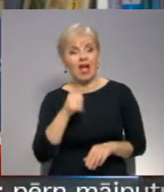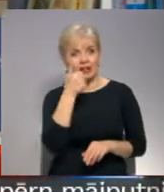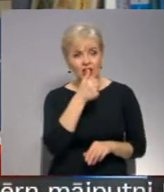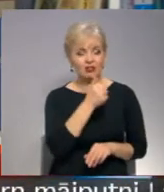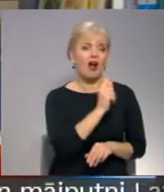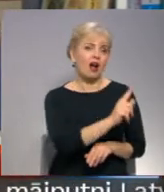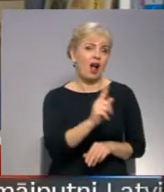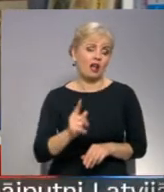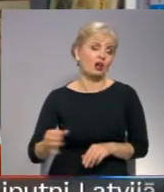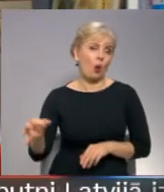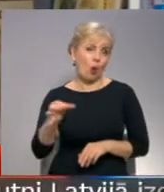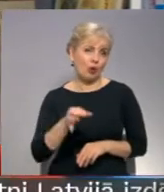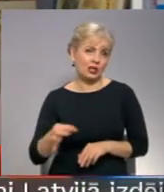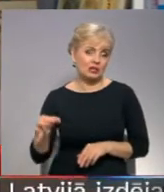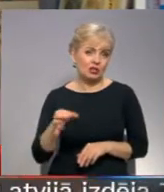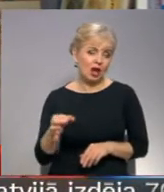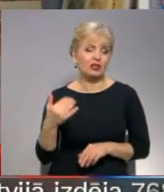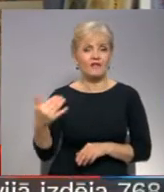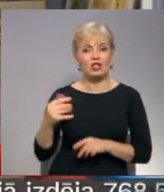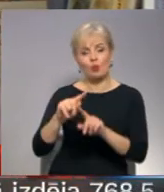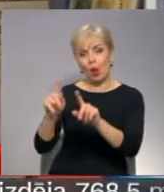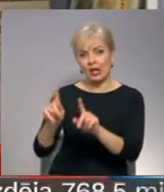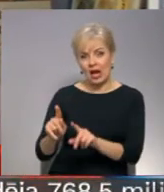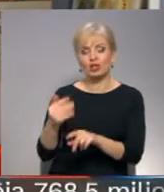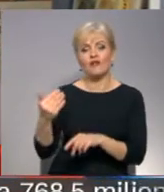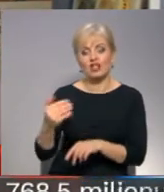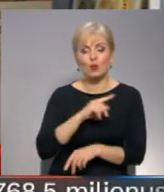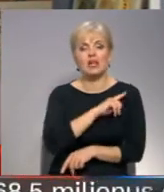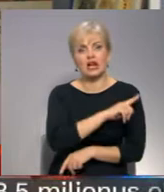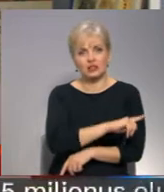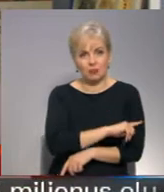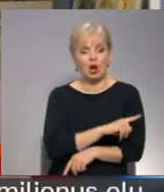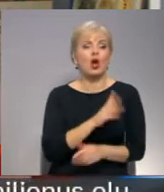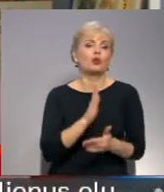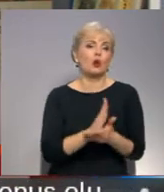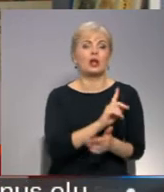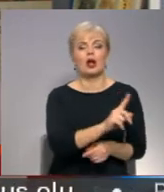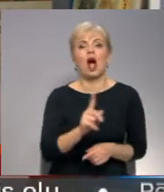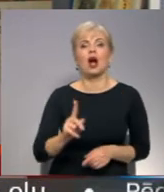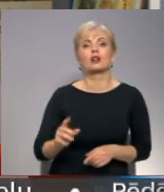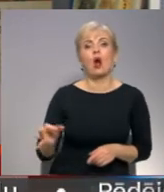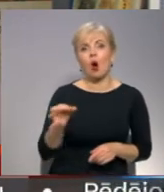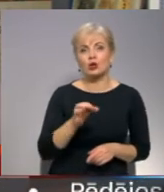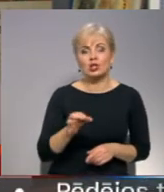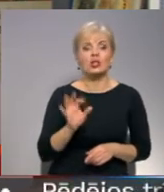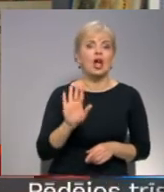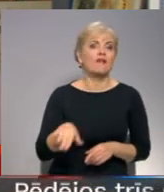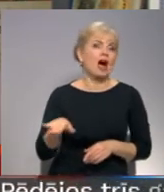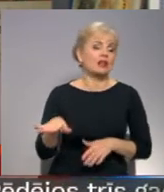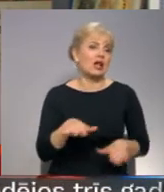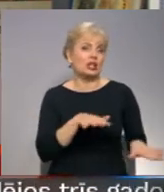katras organizācijas, tiksim, lieta un iespēja, un noteikti arī dzēna katra organizācija var